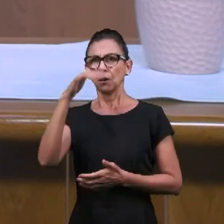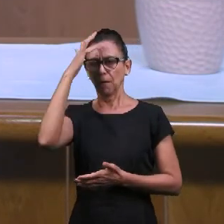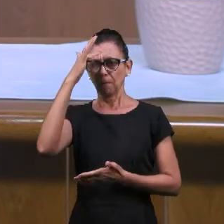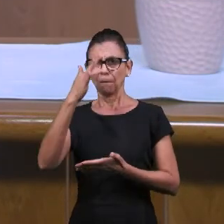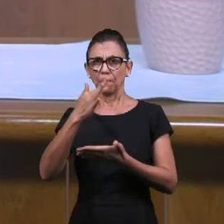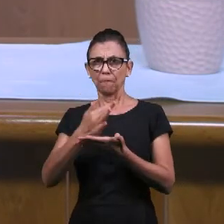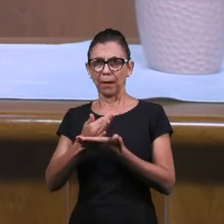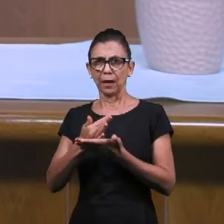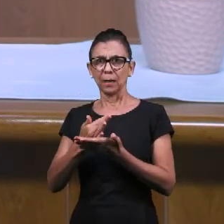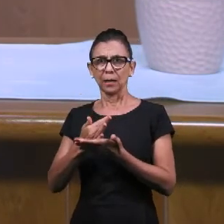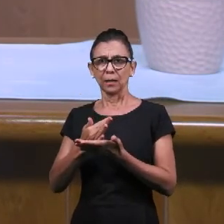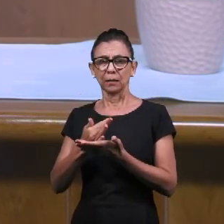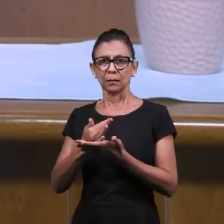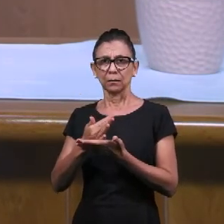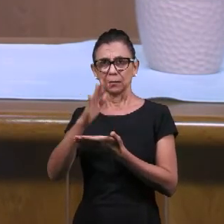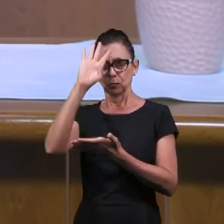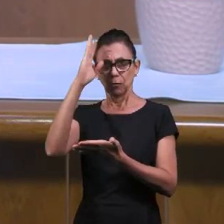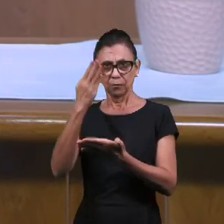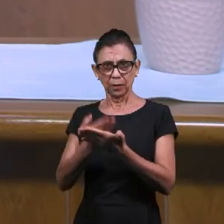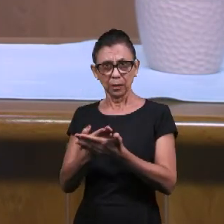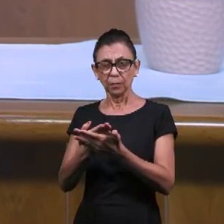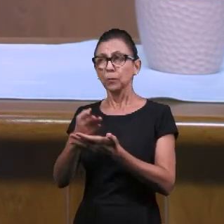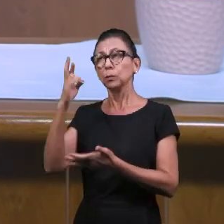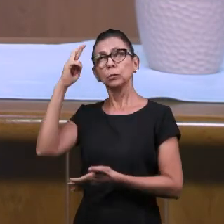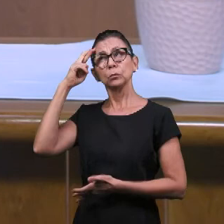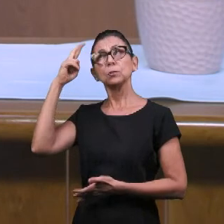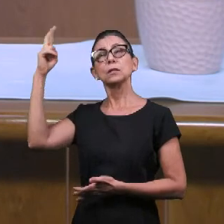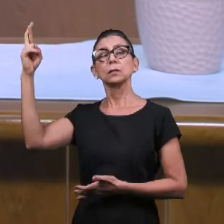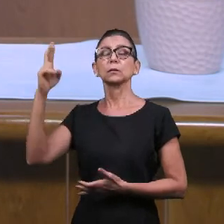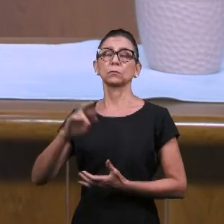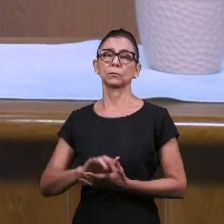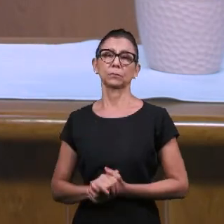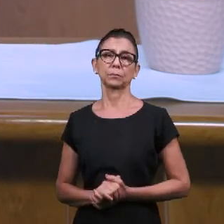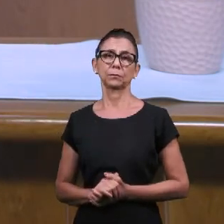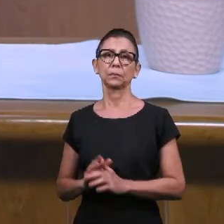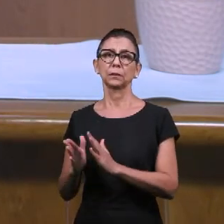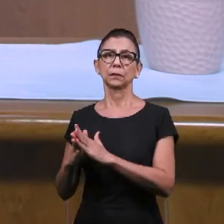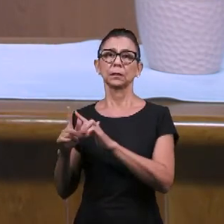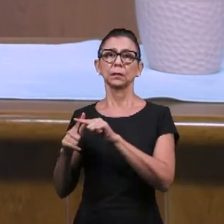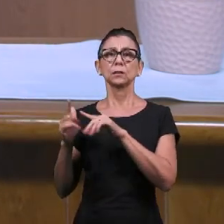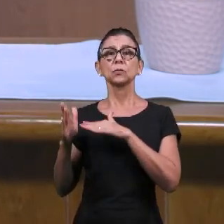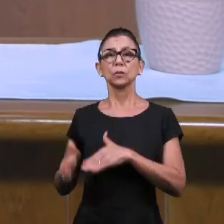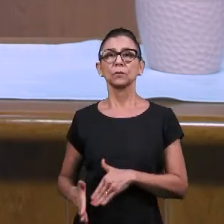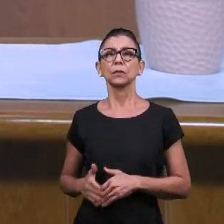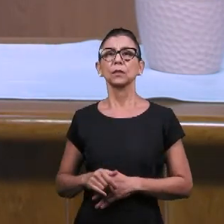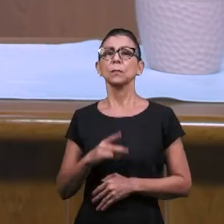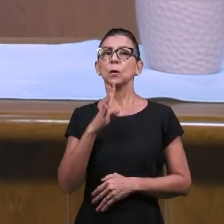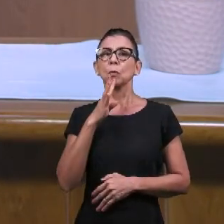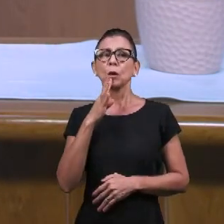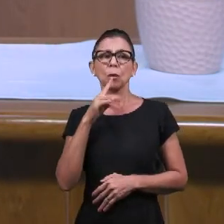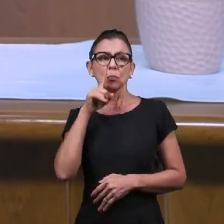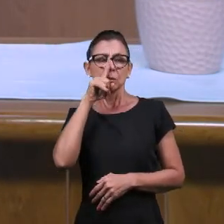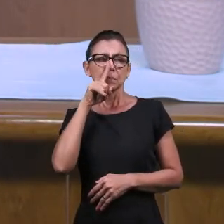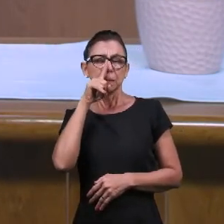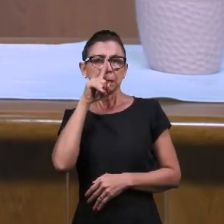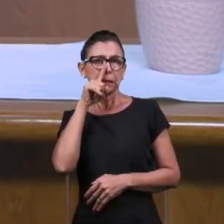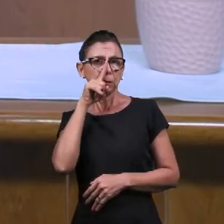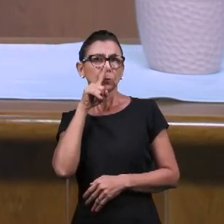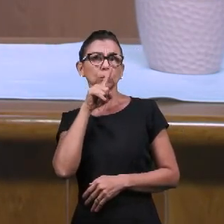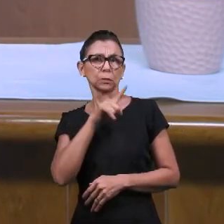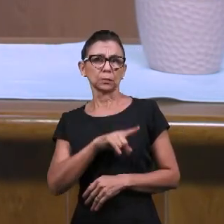церковь, она бодрствует. Как мы пели сейчас, вера моя основывается на